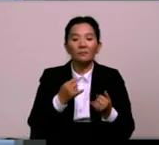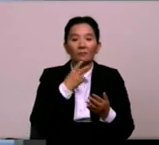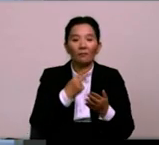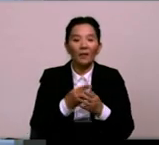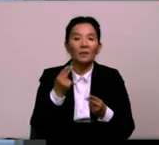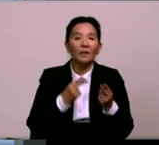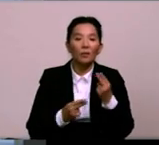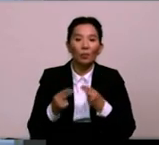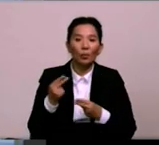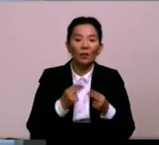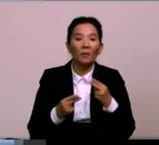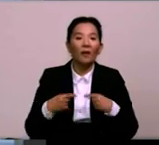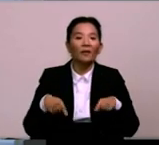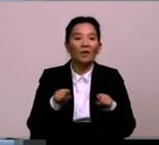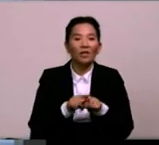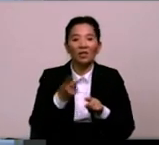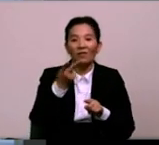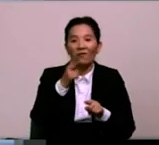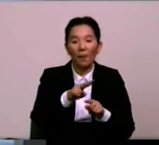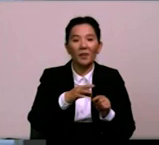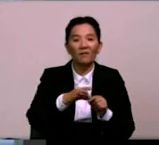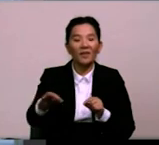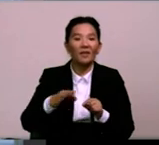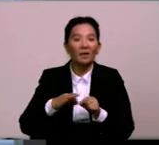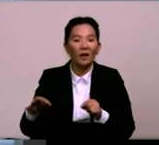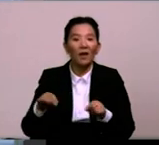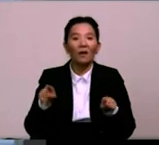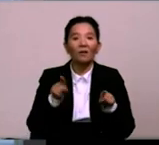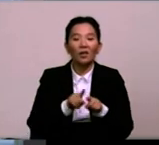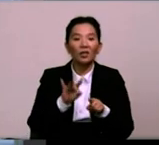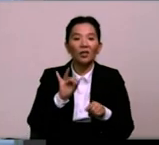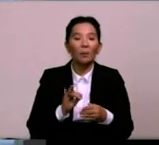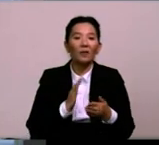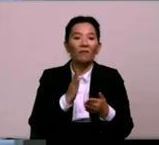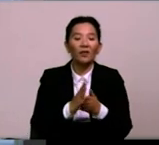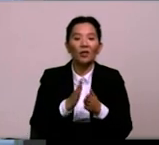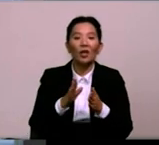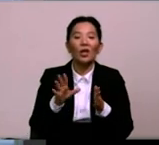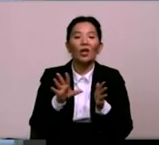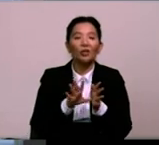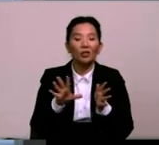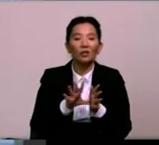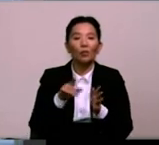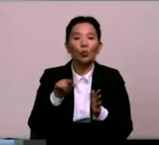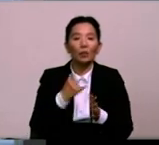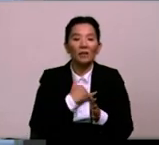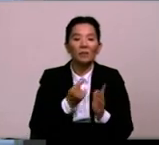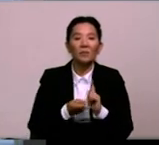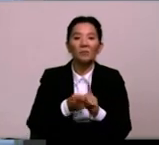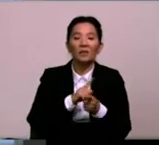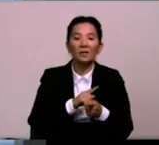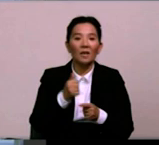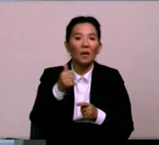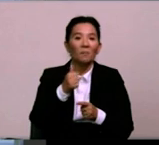нарисуем также два проводника, но теперь направление электрического тока у нас поменяется. В